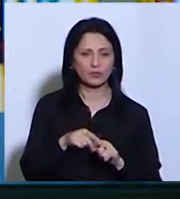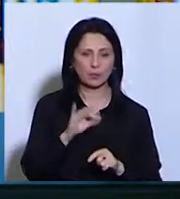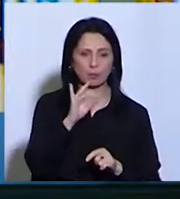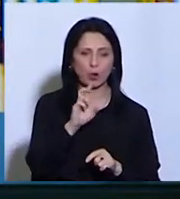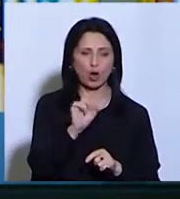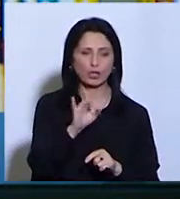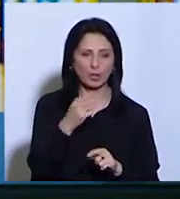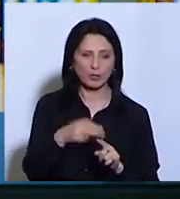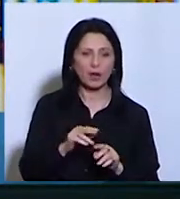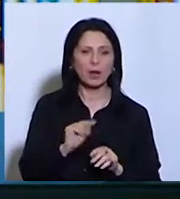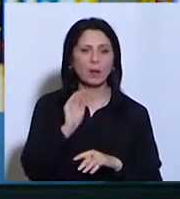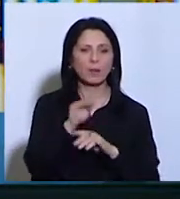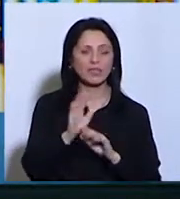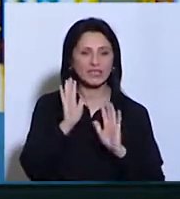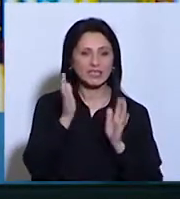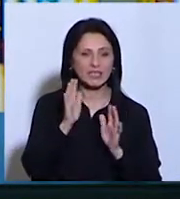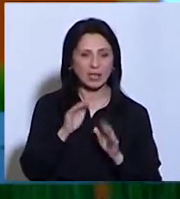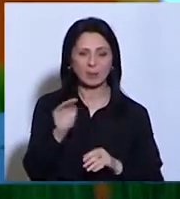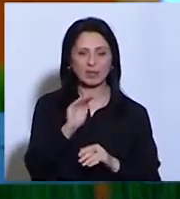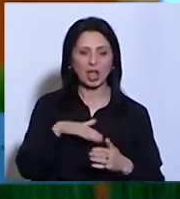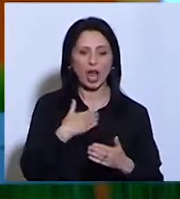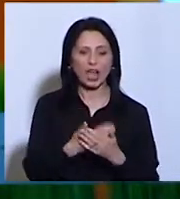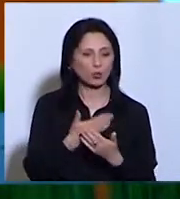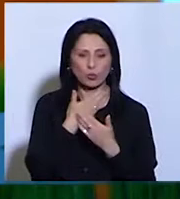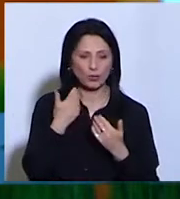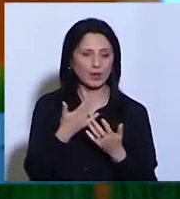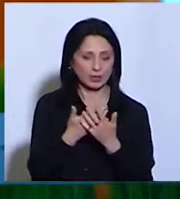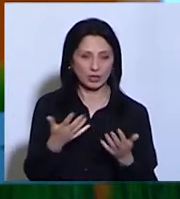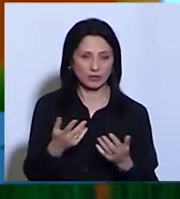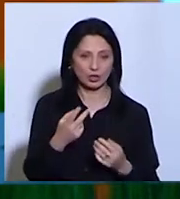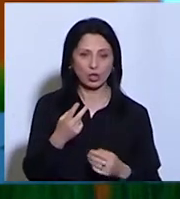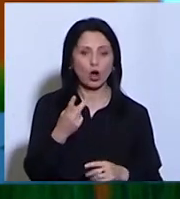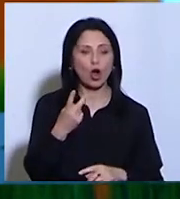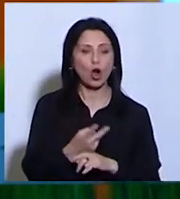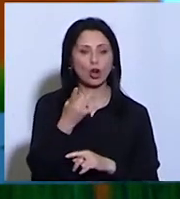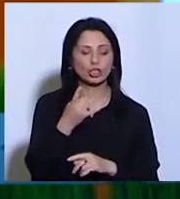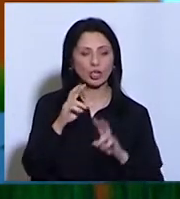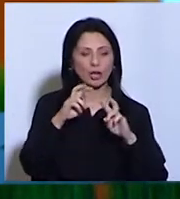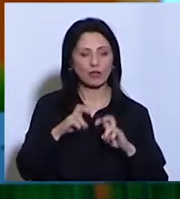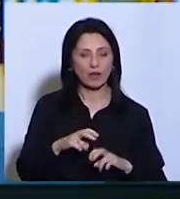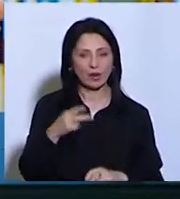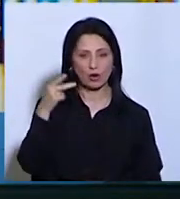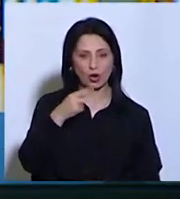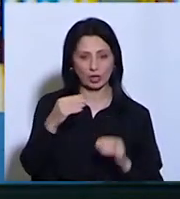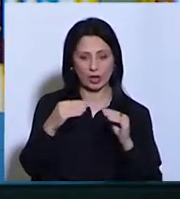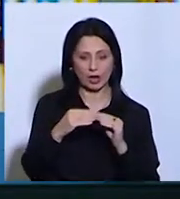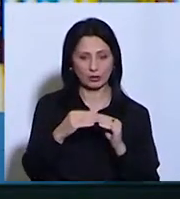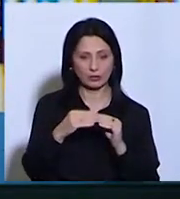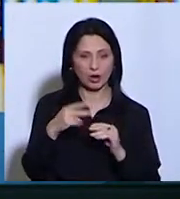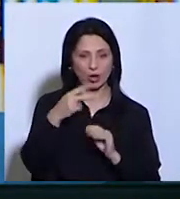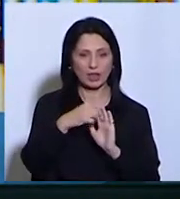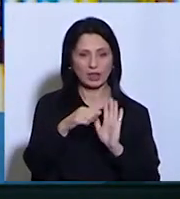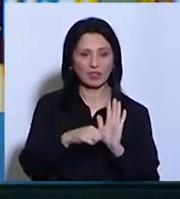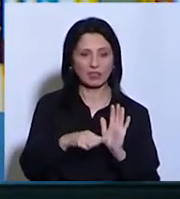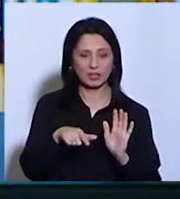ინდექსი, მომატებული წნევა და ბევრი ფიზიკური აქტივობა და ასე შემდეგ. ორჯერ აქვს ახლა ჩვენ ჩატარებული 2010-ში და